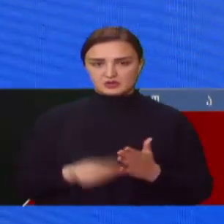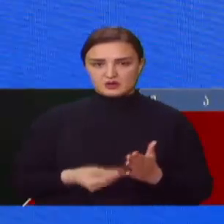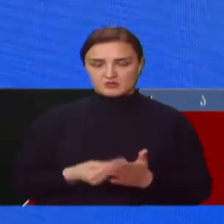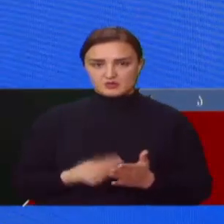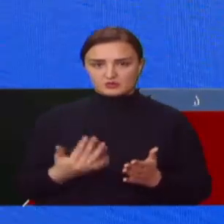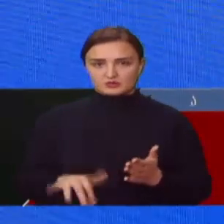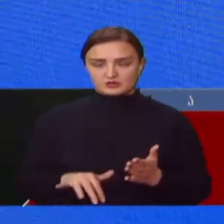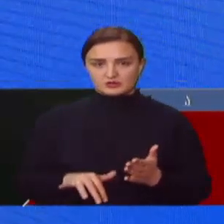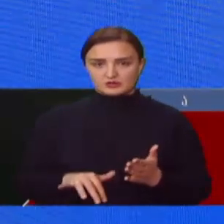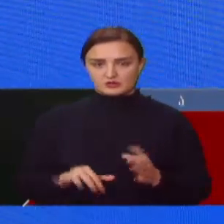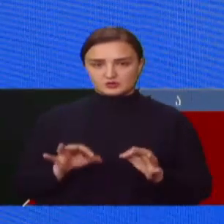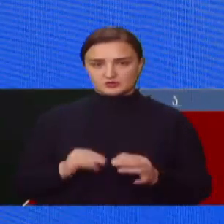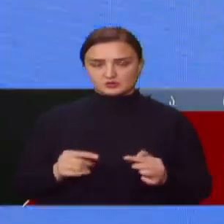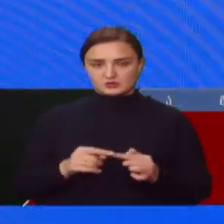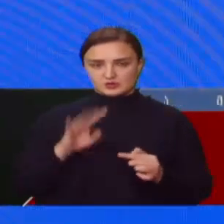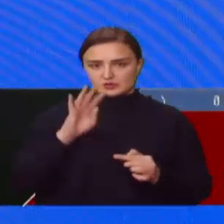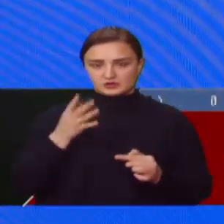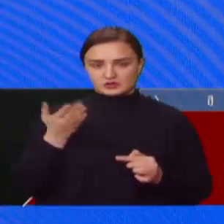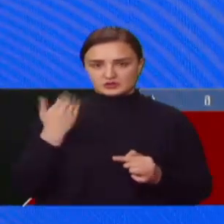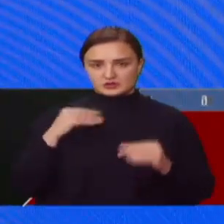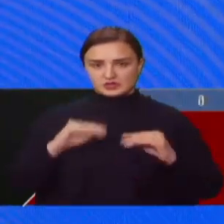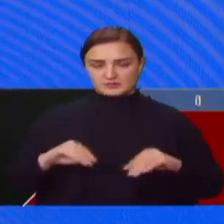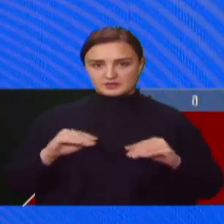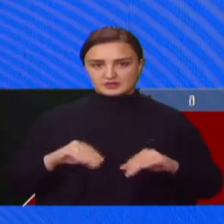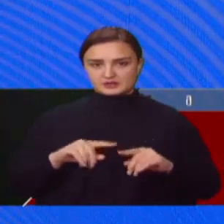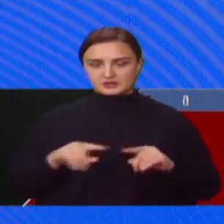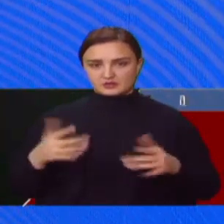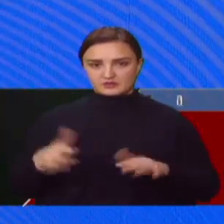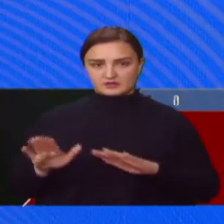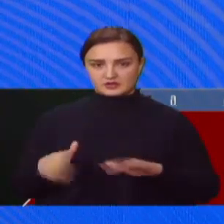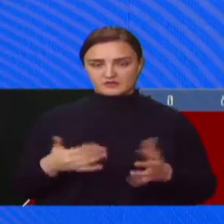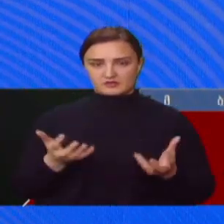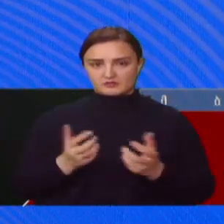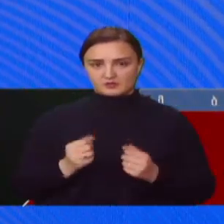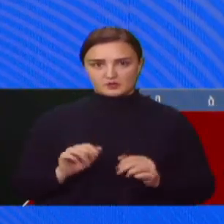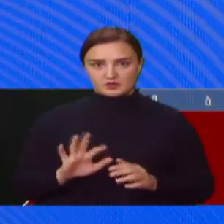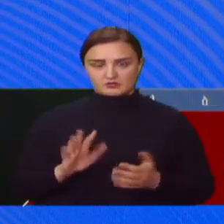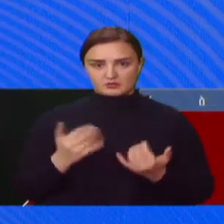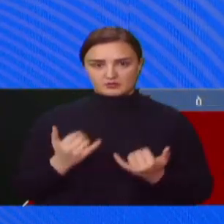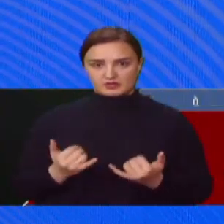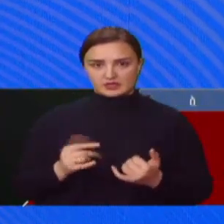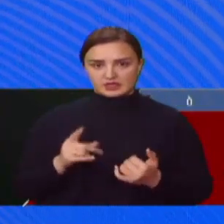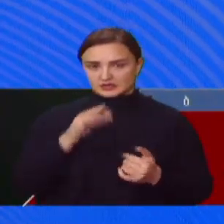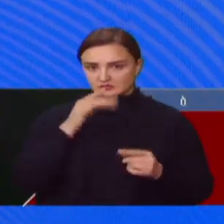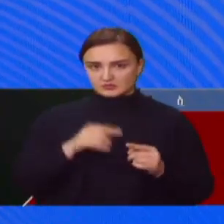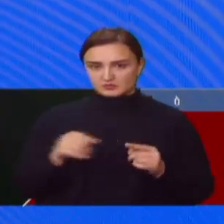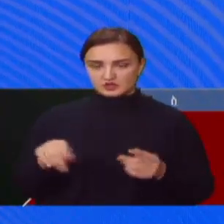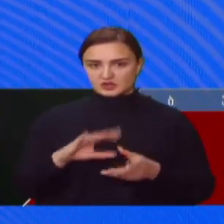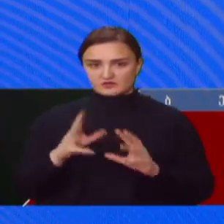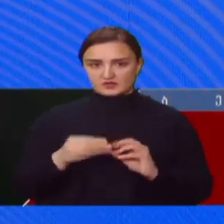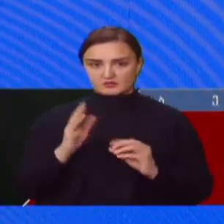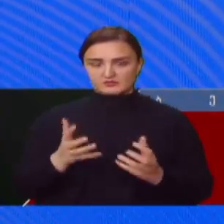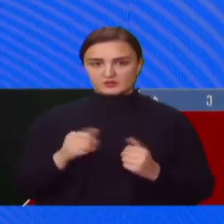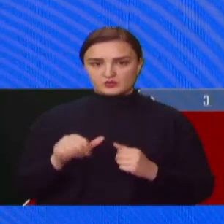გამეორდა ზუსტად 4 წლის წინ დეპრესიის ფაზა, მე მგონი გაიერეს, მიუღებლობა აქვთ ეხა და რაღაც მომენტში ყველაფერს მიიღებენ,